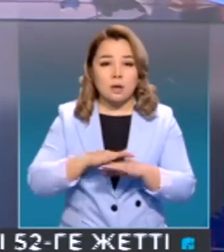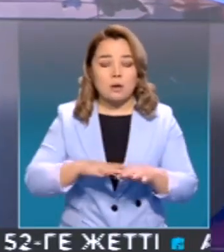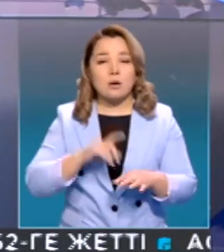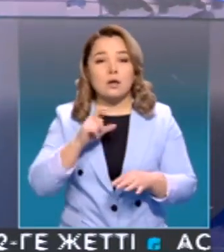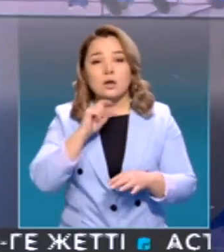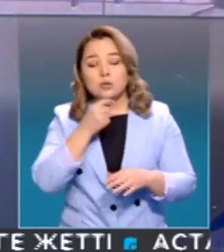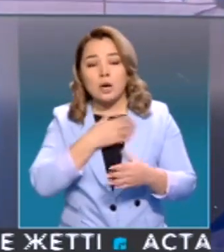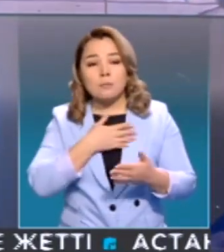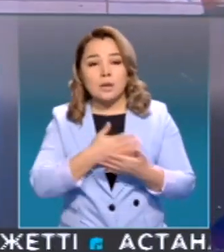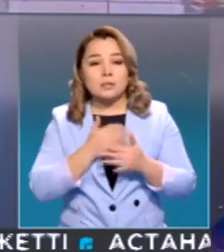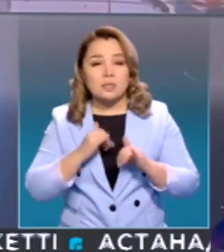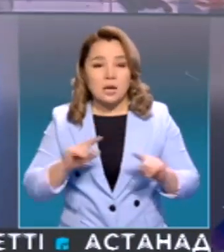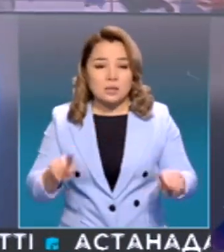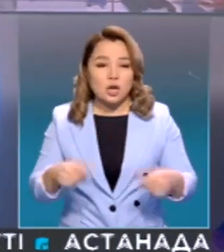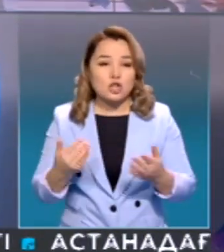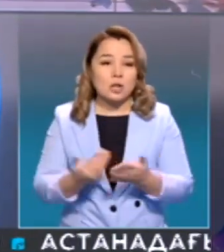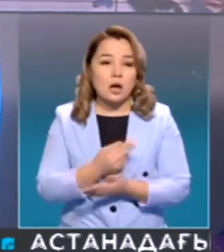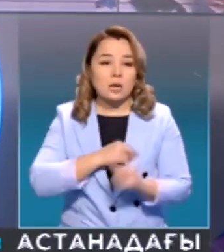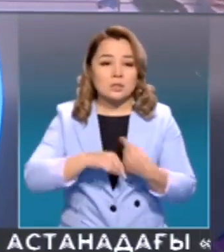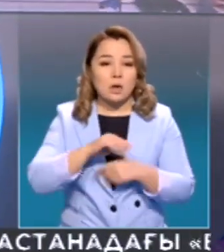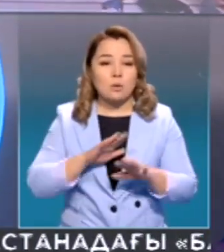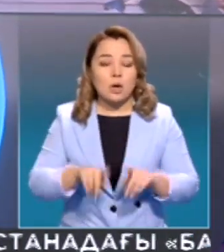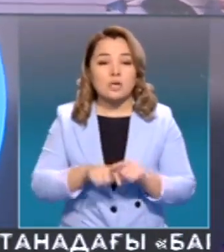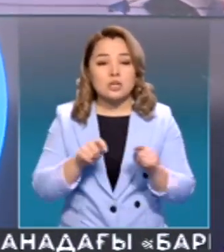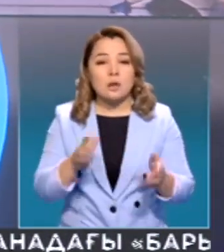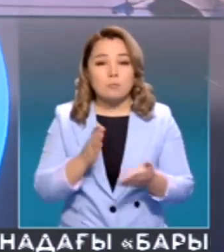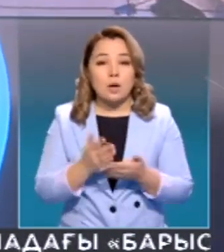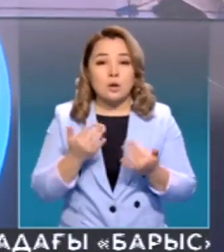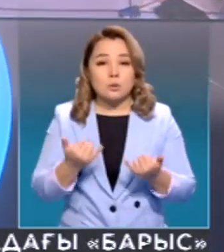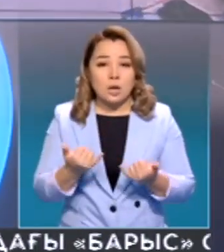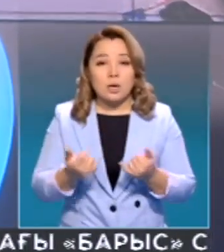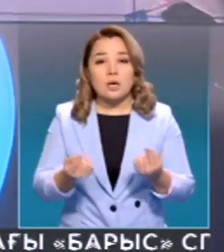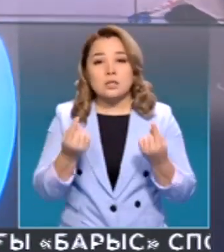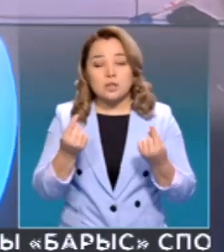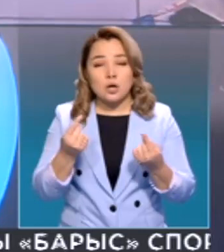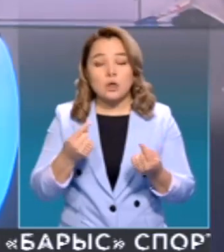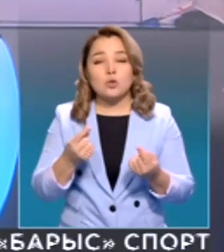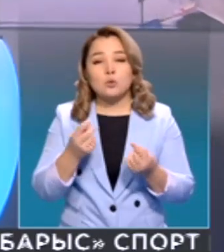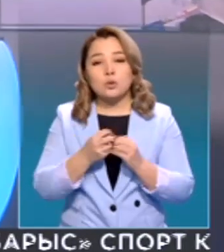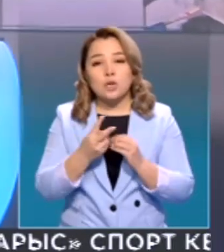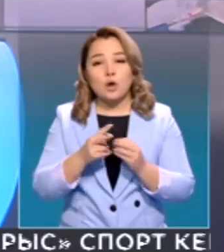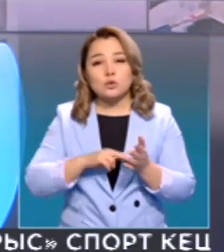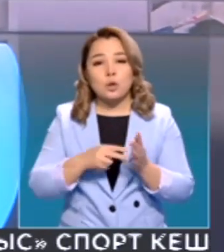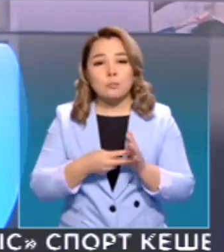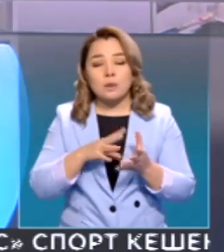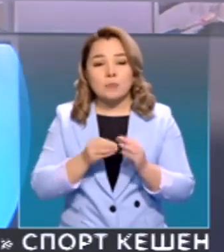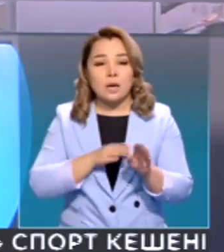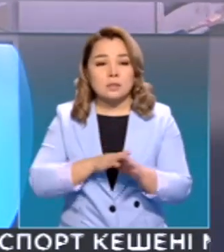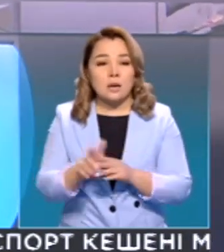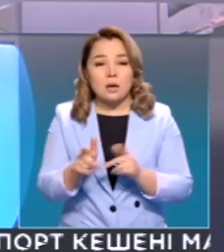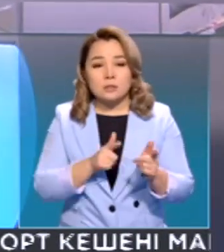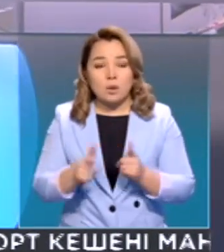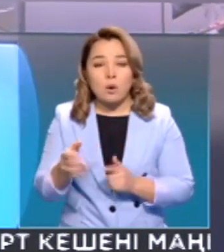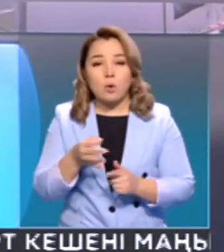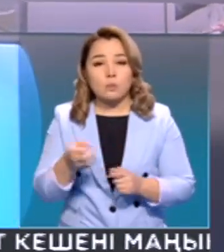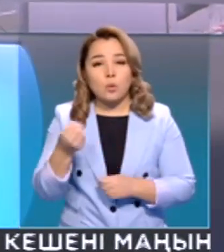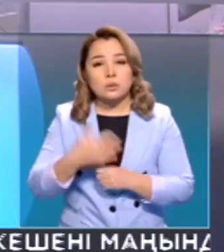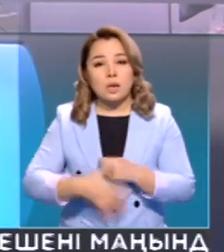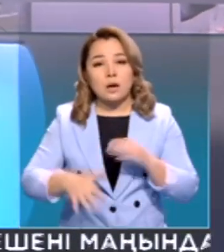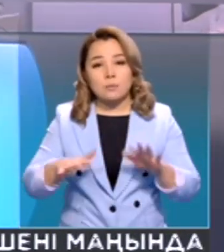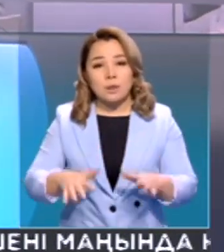экономикасына серпін беретін жаңа кәсіпорындар ашылады. Қазірдің өзінде ірі 12 жоба жүзеге асып жатыр. Сондай облыс